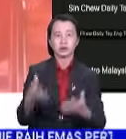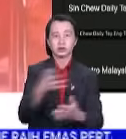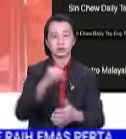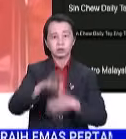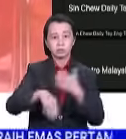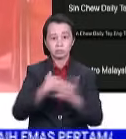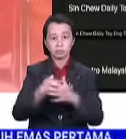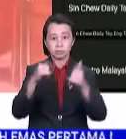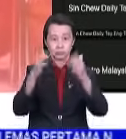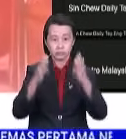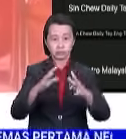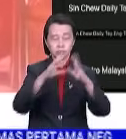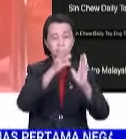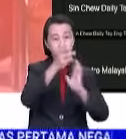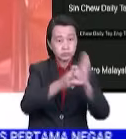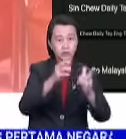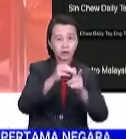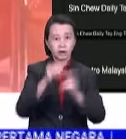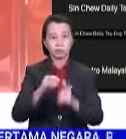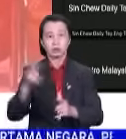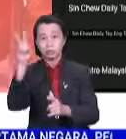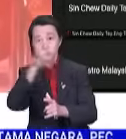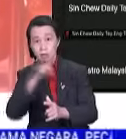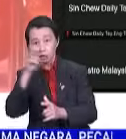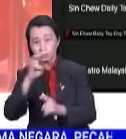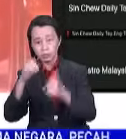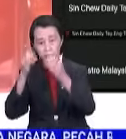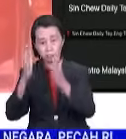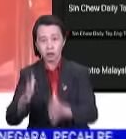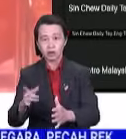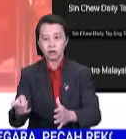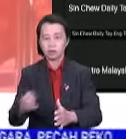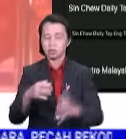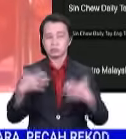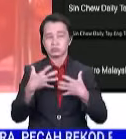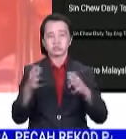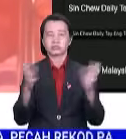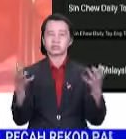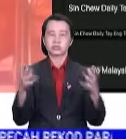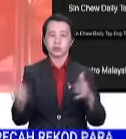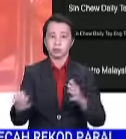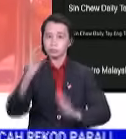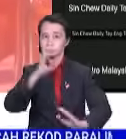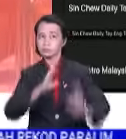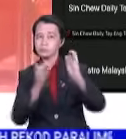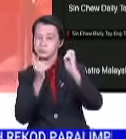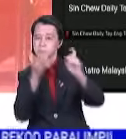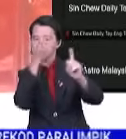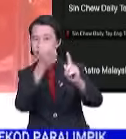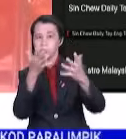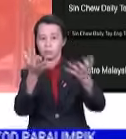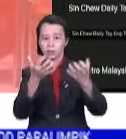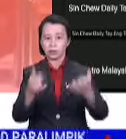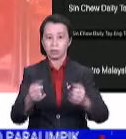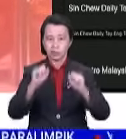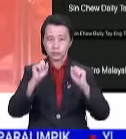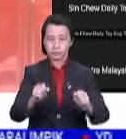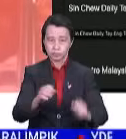making of dan dia bercita-cita untuk mencapai setinggi dan